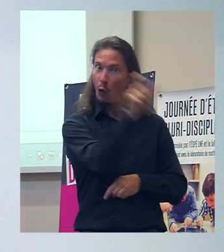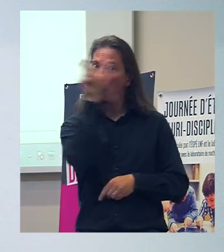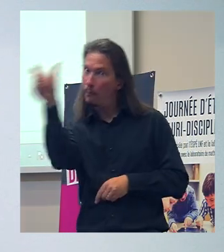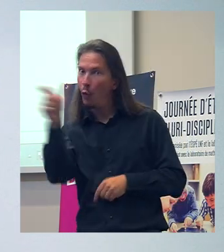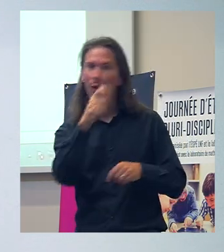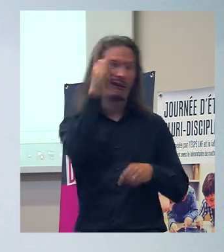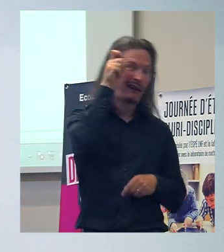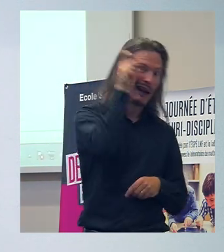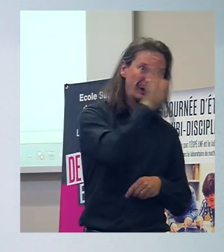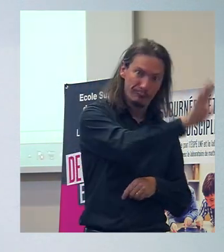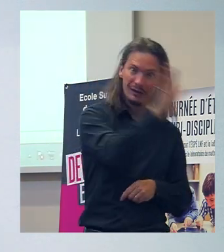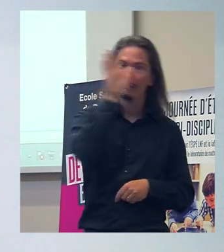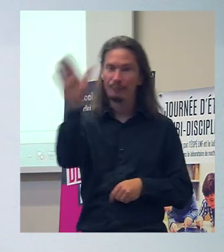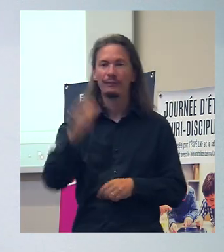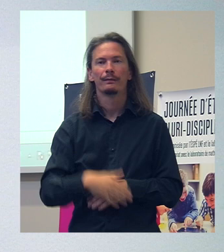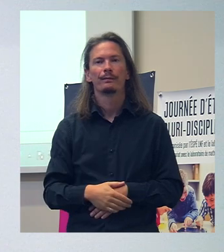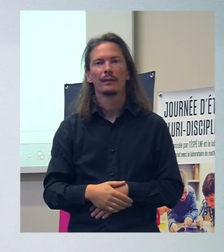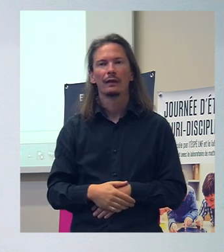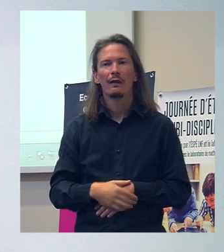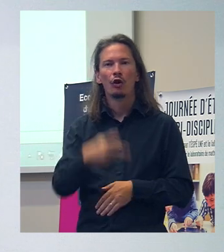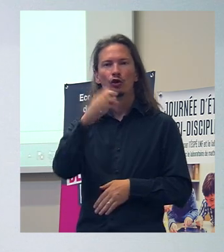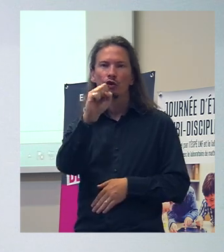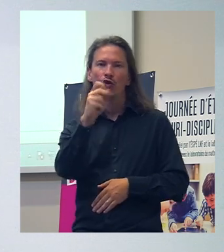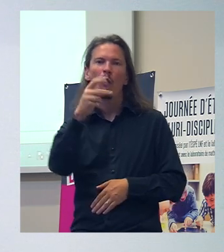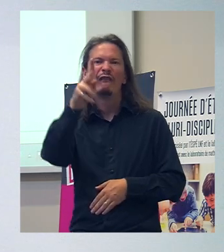sophia, qu'on retrouve évidemment dans philosophia,